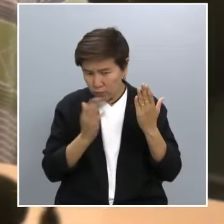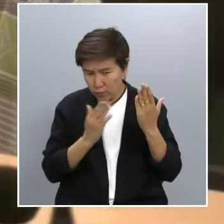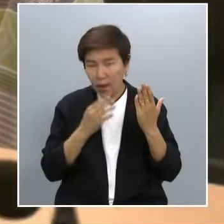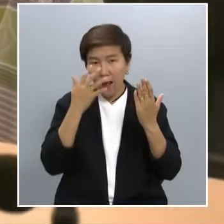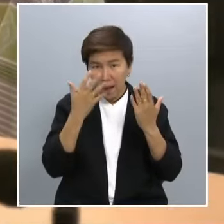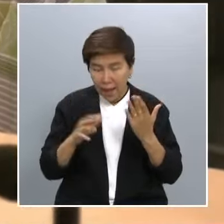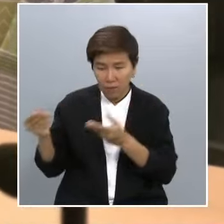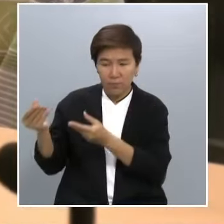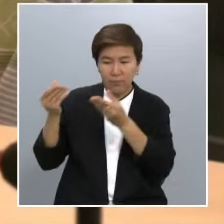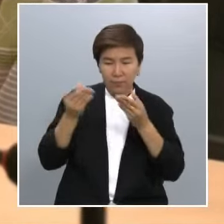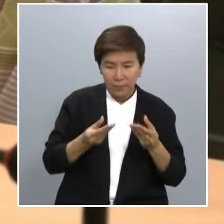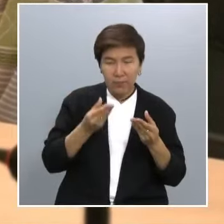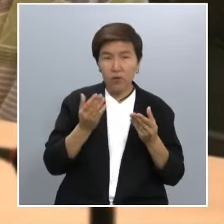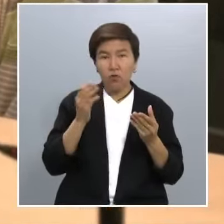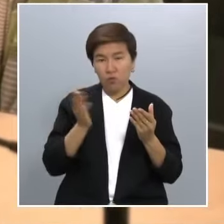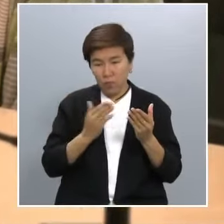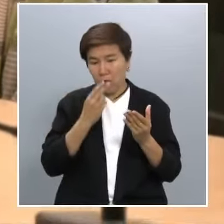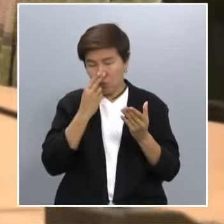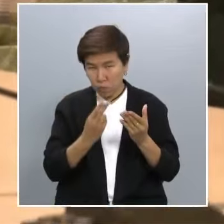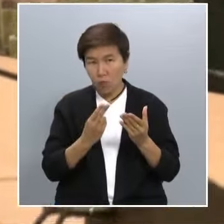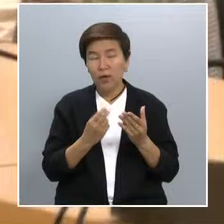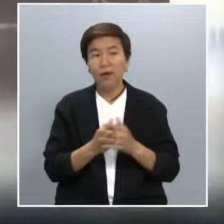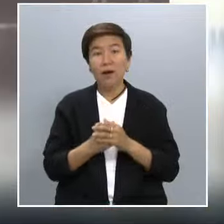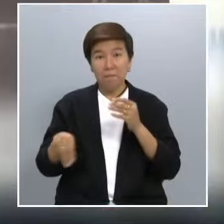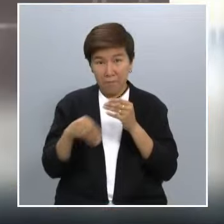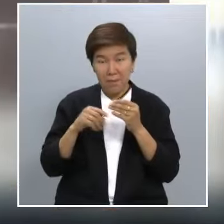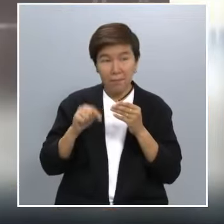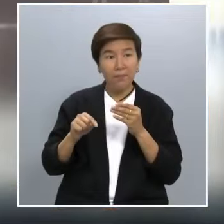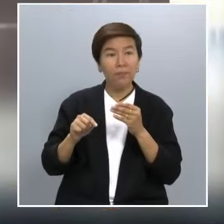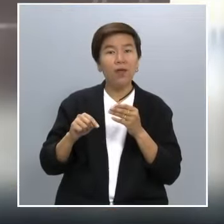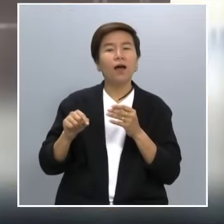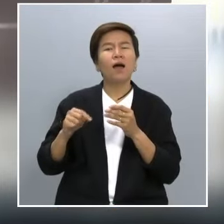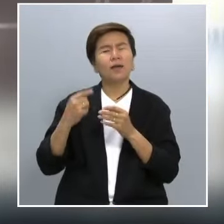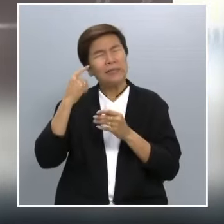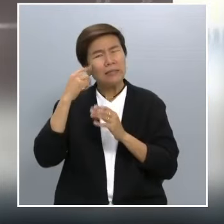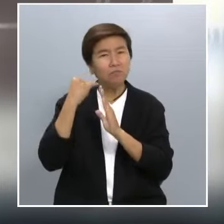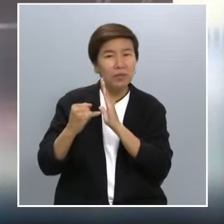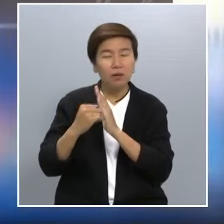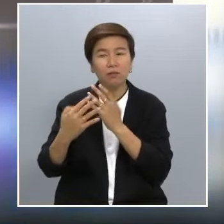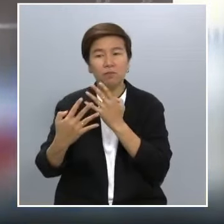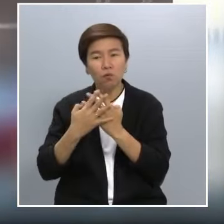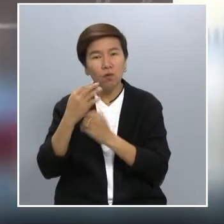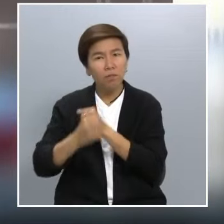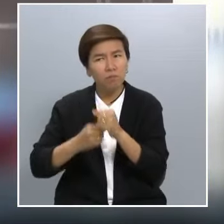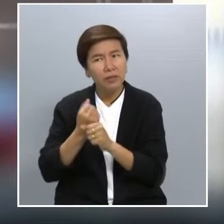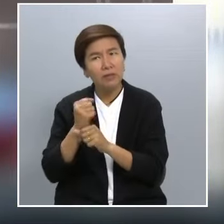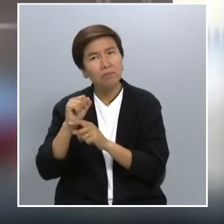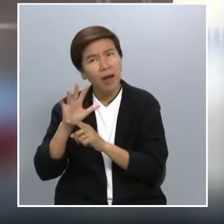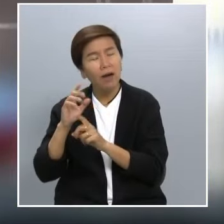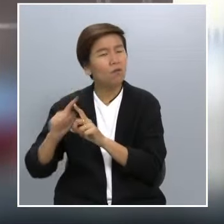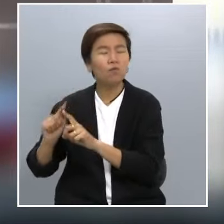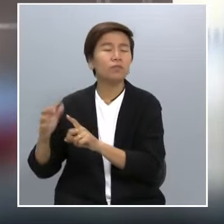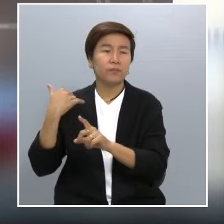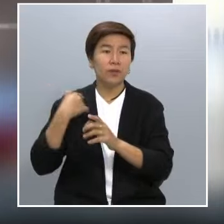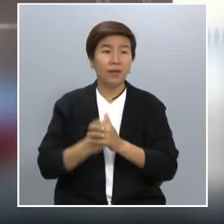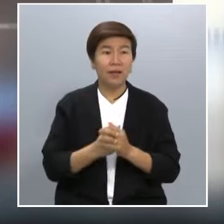ยขณะที่ทางด้านหลานสาวของลุงเปี๊ยกทางหลานที่ชื่อว่าคุณวิก่อนหน้านี้ก็เดินทางไป